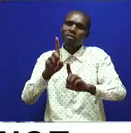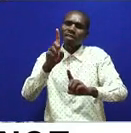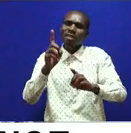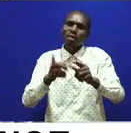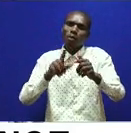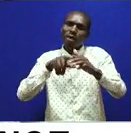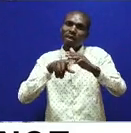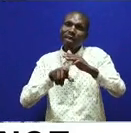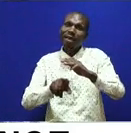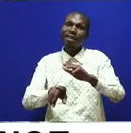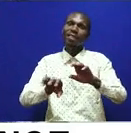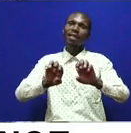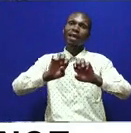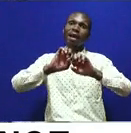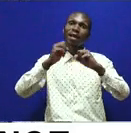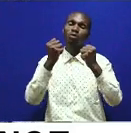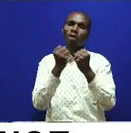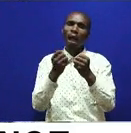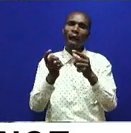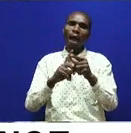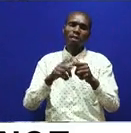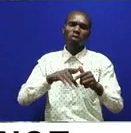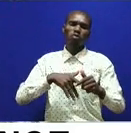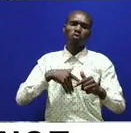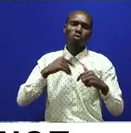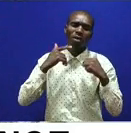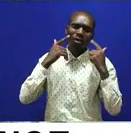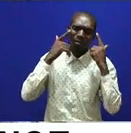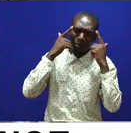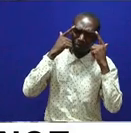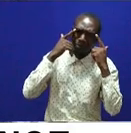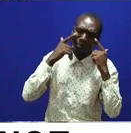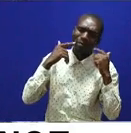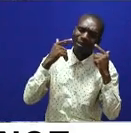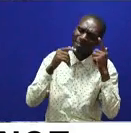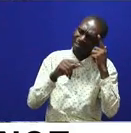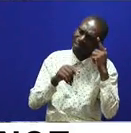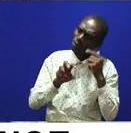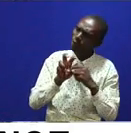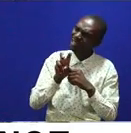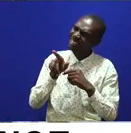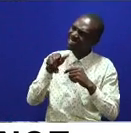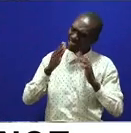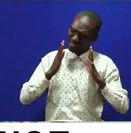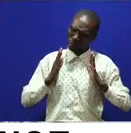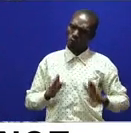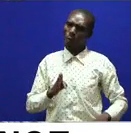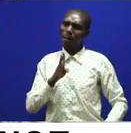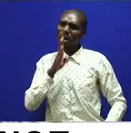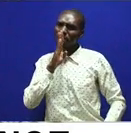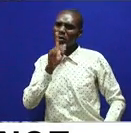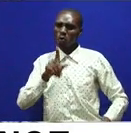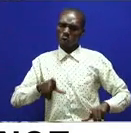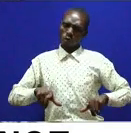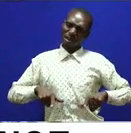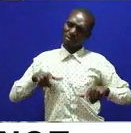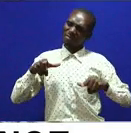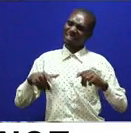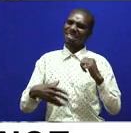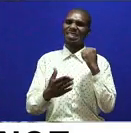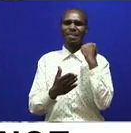mochie kwanyora na mariga witeke kiagara gokorie ri kwabu oyo mwanya abanto nemanyete ngaki enjere